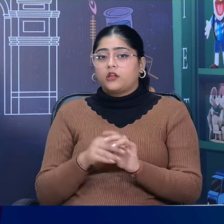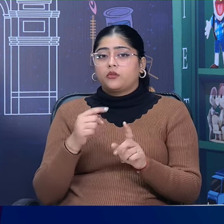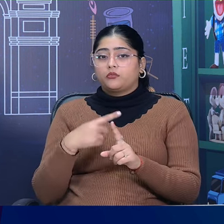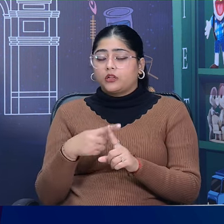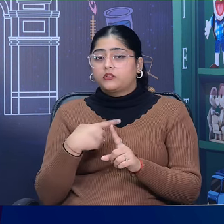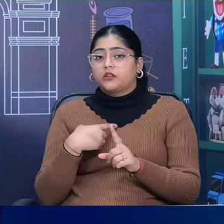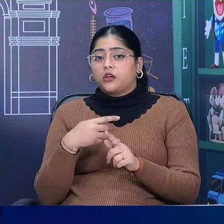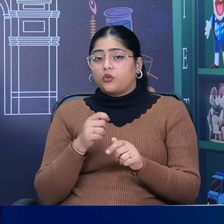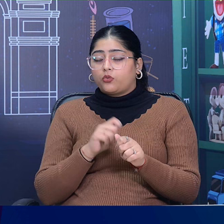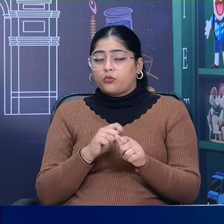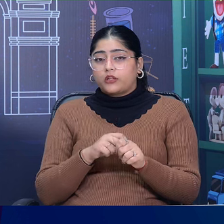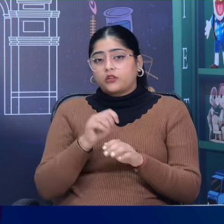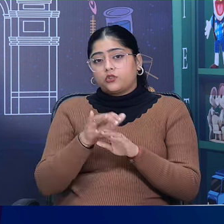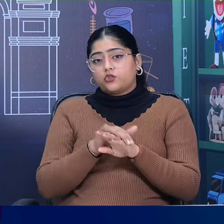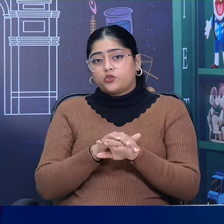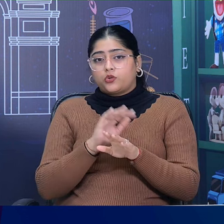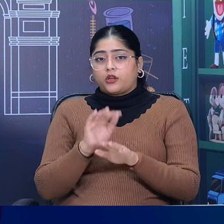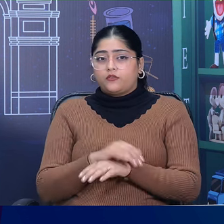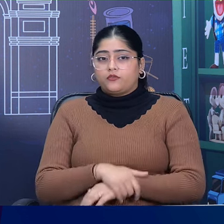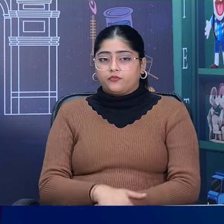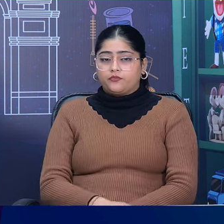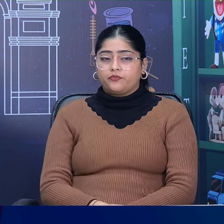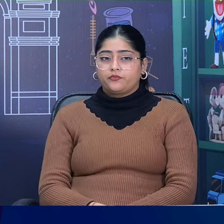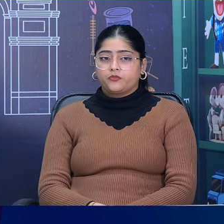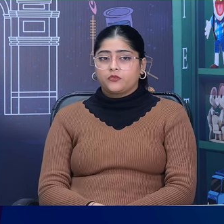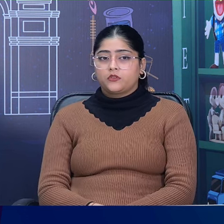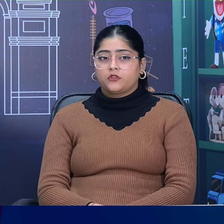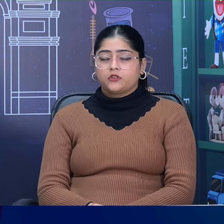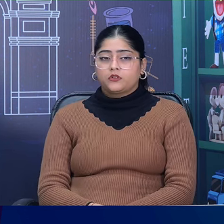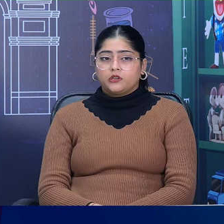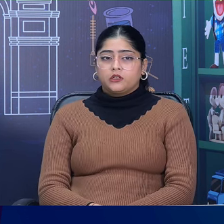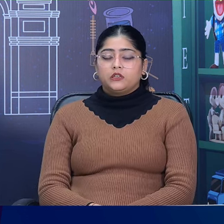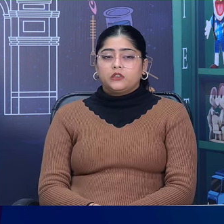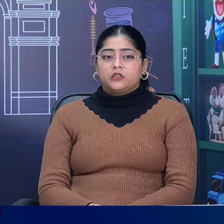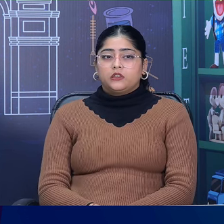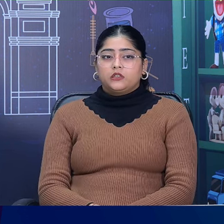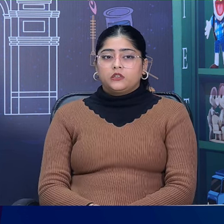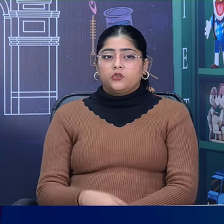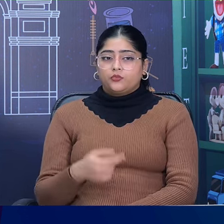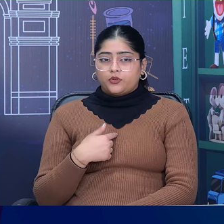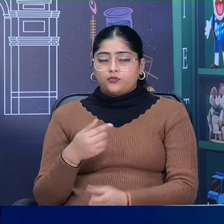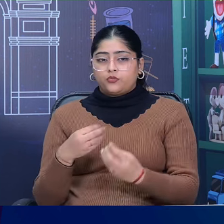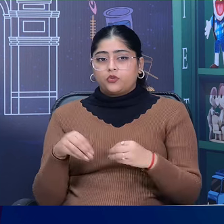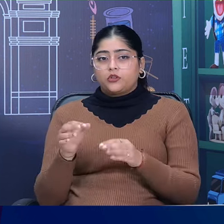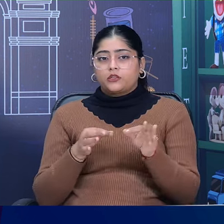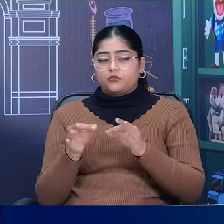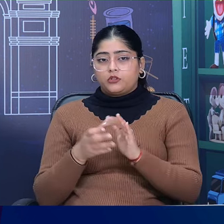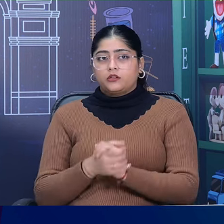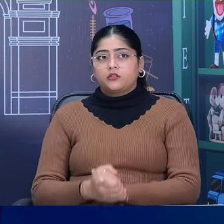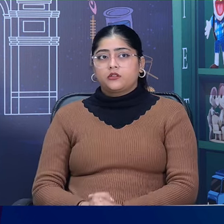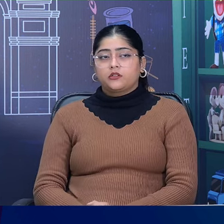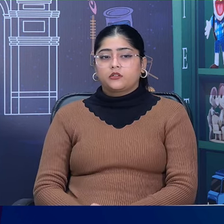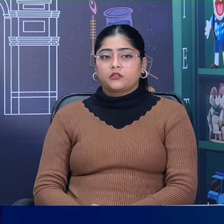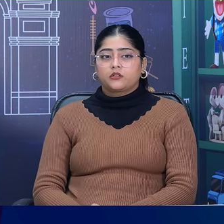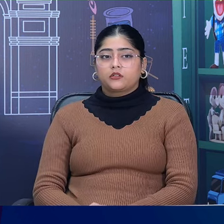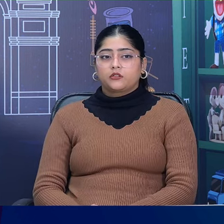है ग्राम पंचायत की अपेक्षा में बिल्कुल तो वापस हम एक बार फंक्शन समझ लेते हैं कि और क्या हमने देखा तो